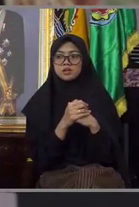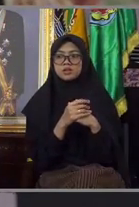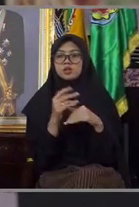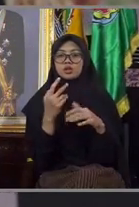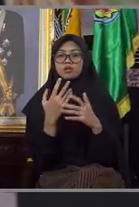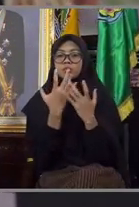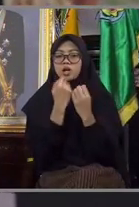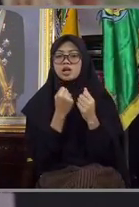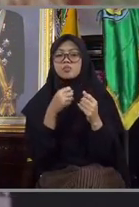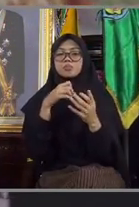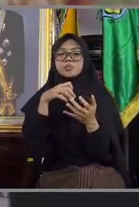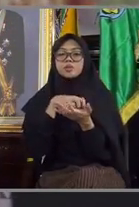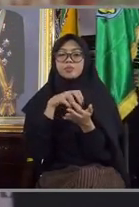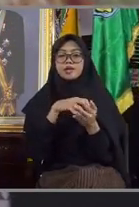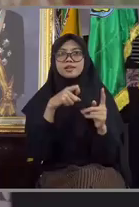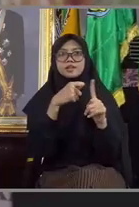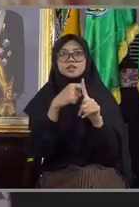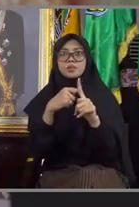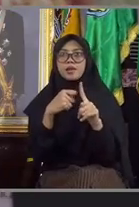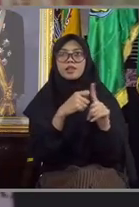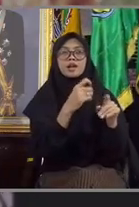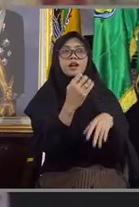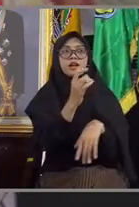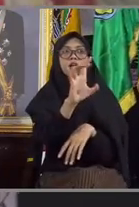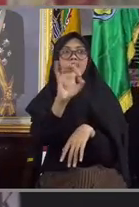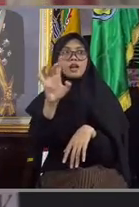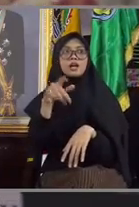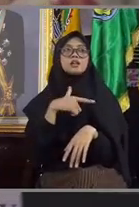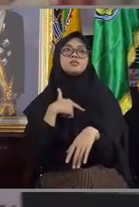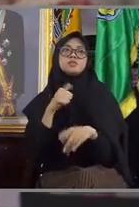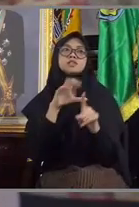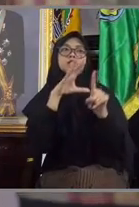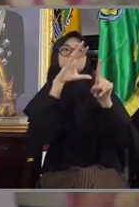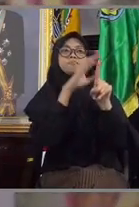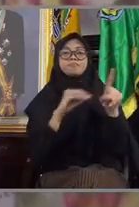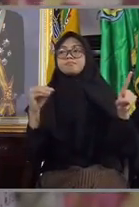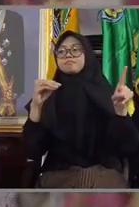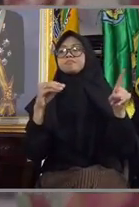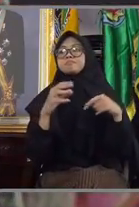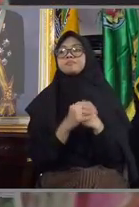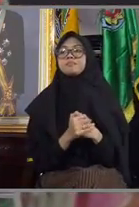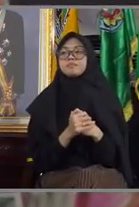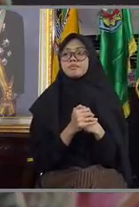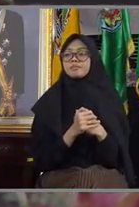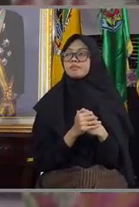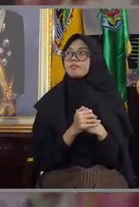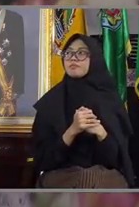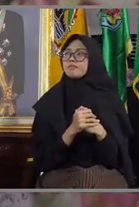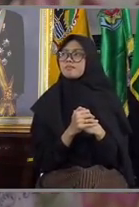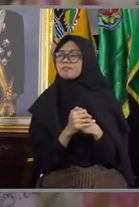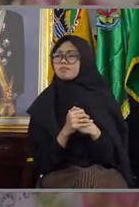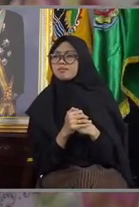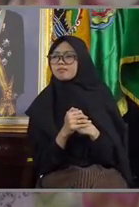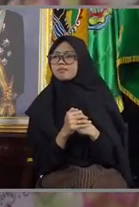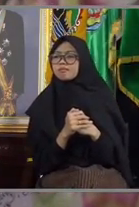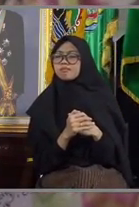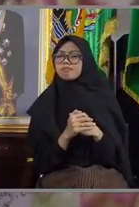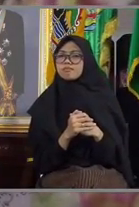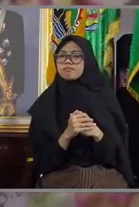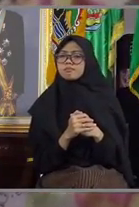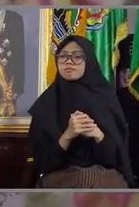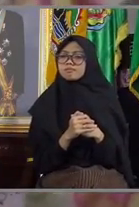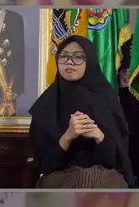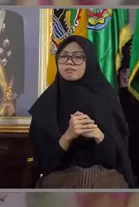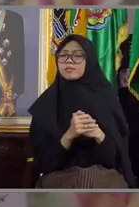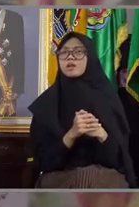kecamatan-kecamatan lain juga bisa diwujudkan hal tersebut. Oh gini aja kalau gitu, kalau itu buat satu nanti malah kebanyakan. Bu perintahkan